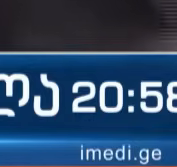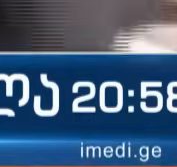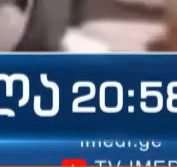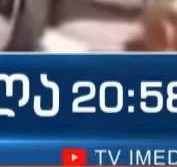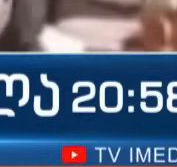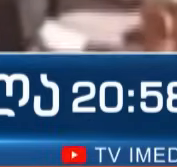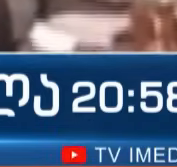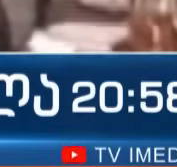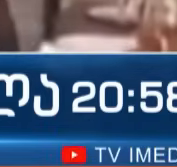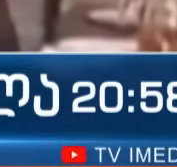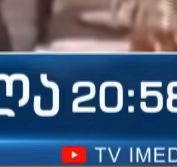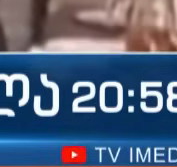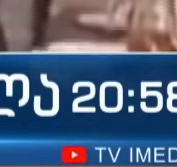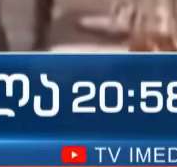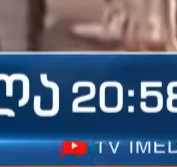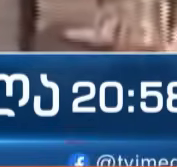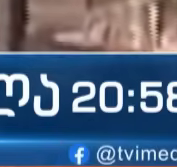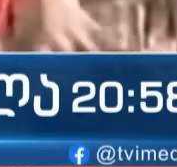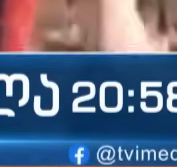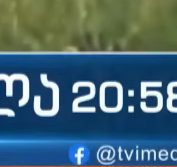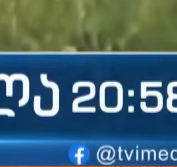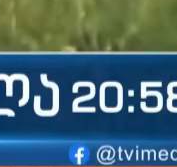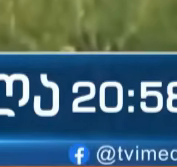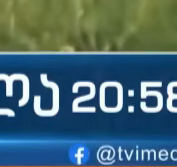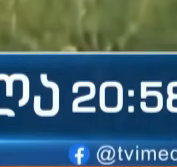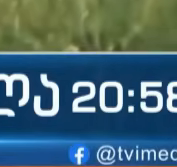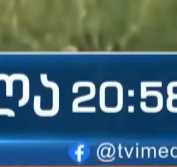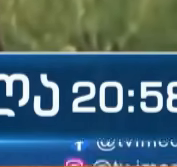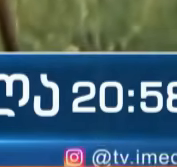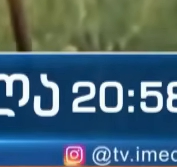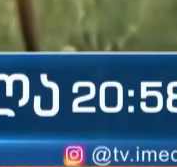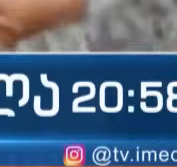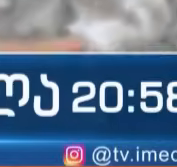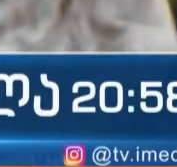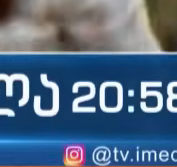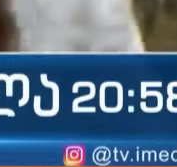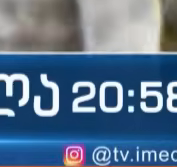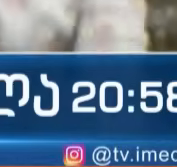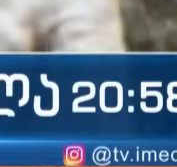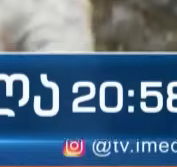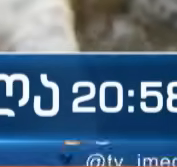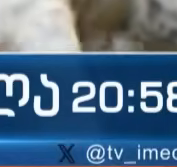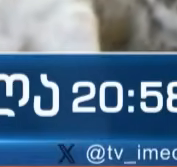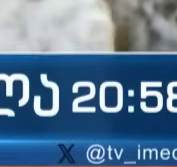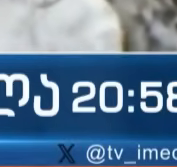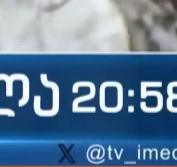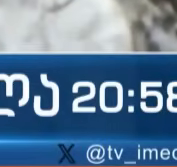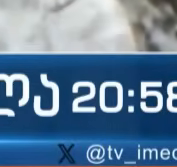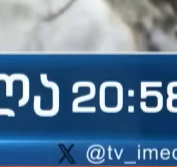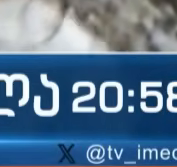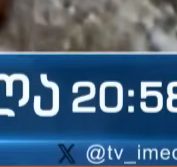mravalmkhrivi nichierebis is mishnolovani natsilia, romosats kartuli კინო მომავალ თაობებს გააცნობს და სამუდამოდ